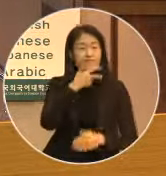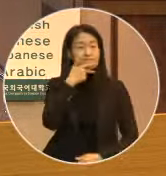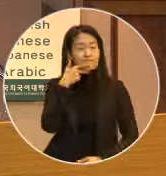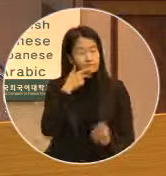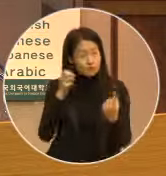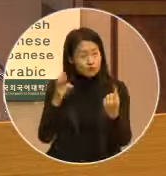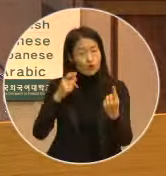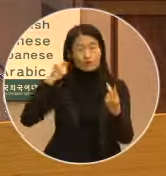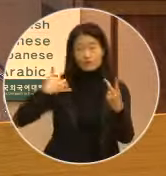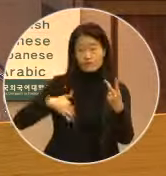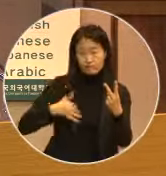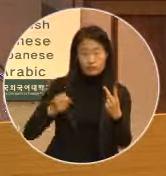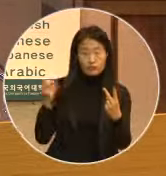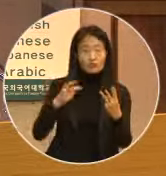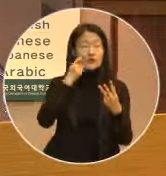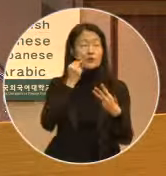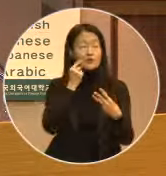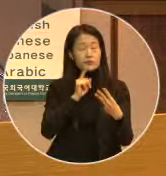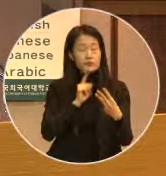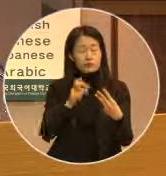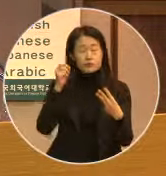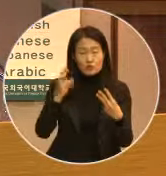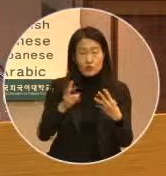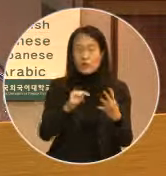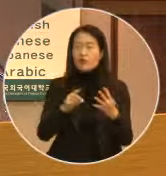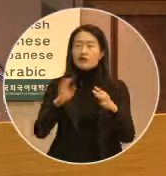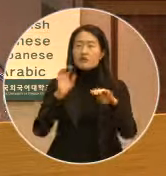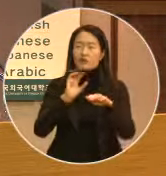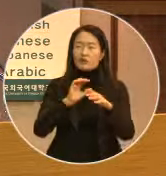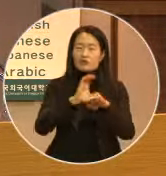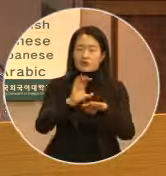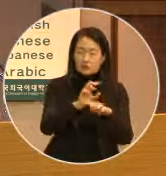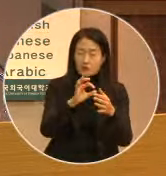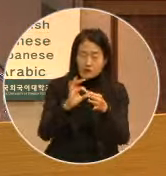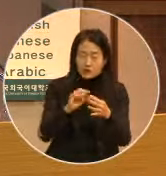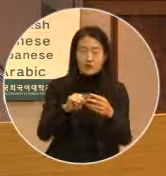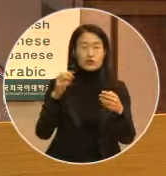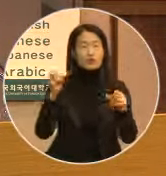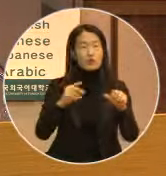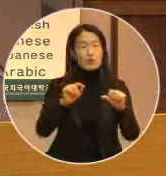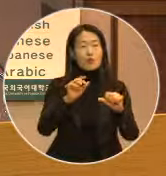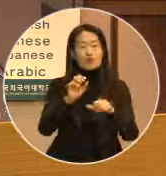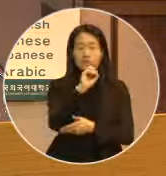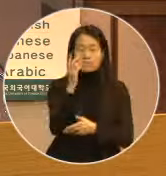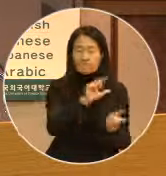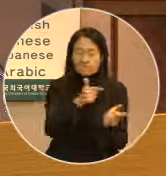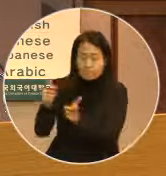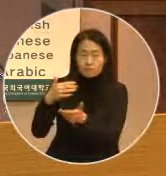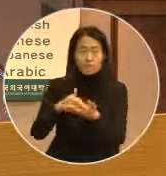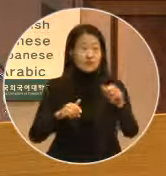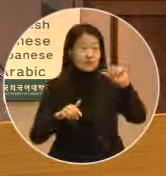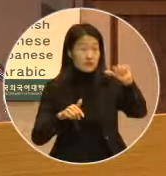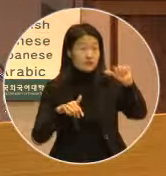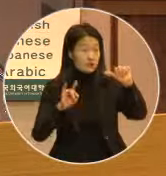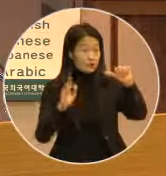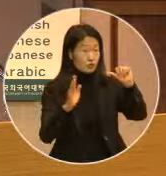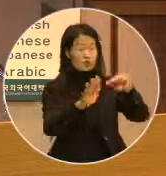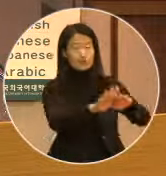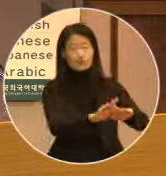영어학과, 중국어학과, 일본어학과, 이비즈니스학과, 언론홍보학과로 5개 학과를